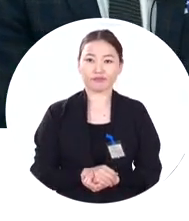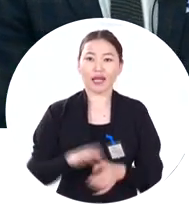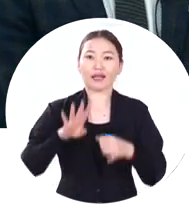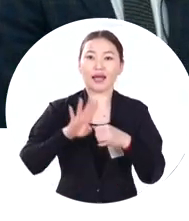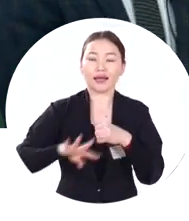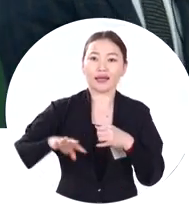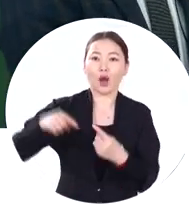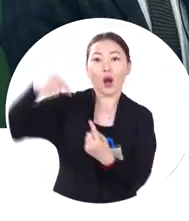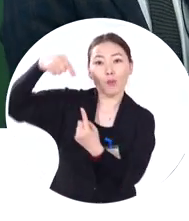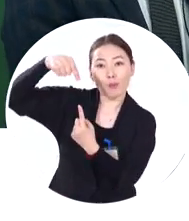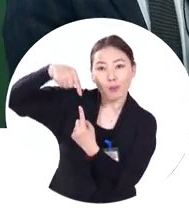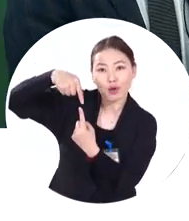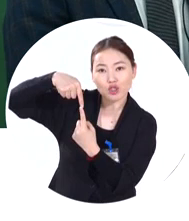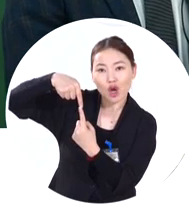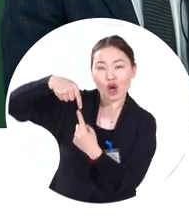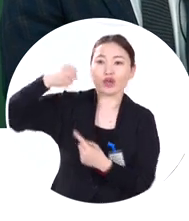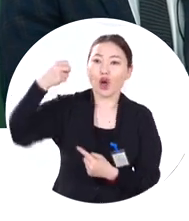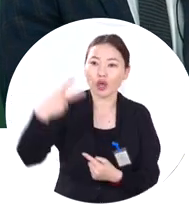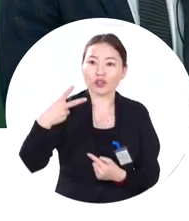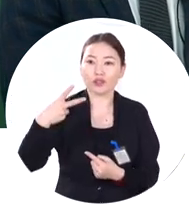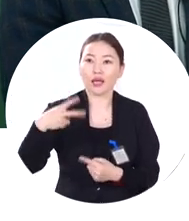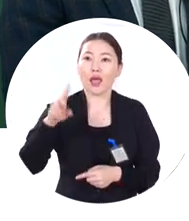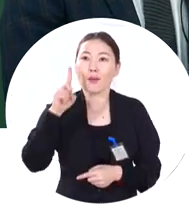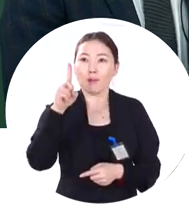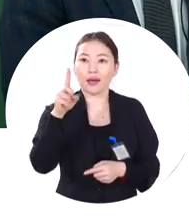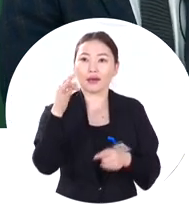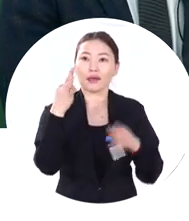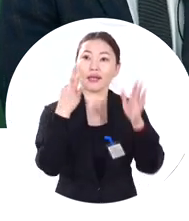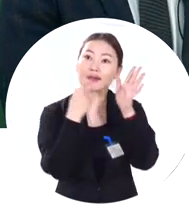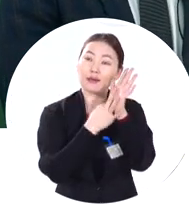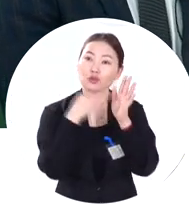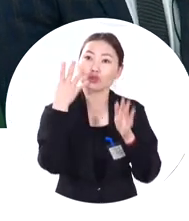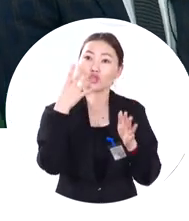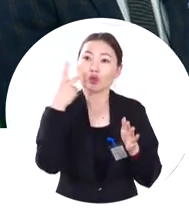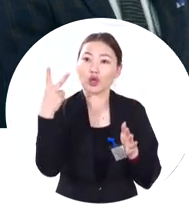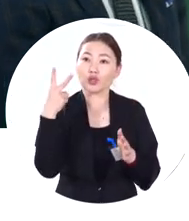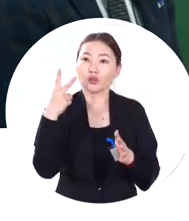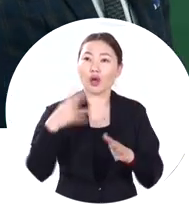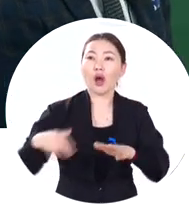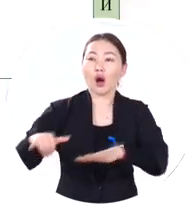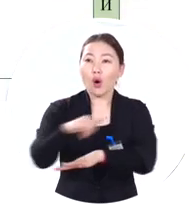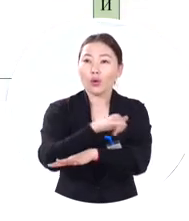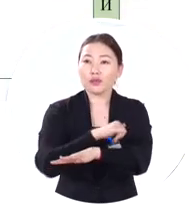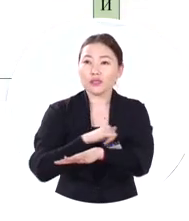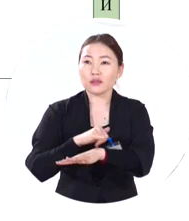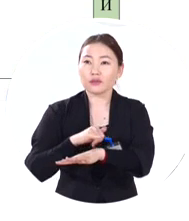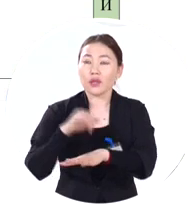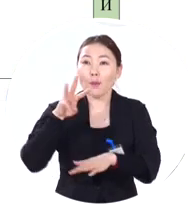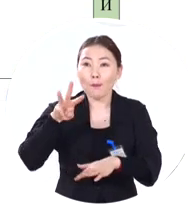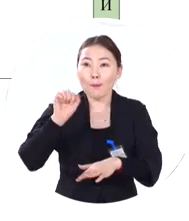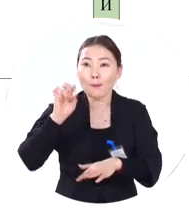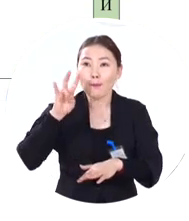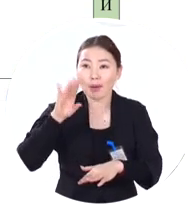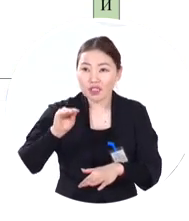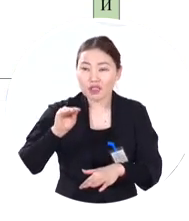байгаа. 1842 онд Манжичин улс Нанкиний гэрээгээр ямар улстай гэрээ байгуулсан бэ? За, энэхүү